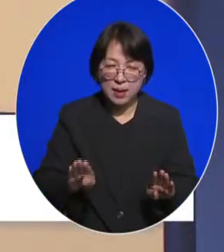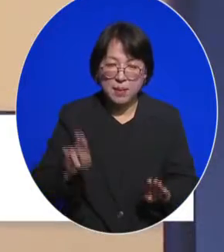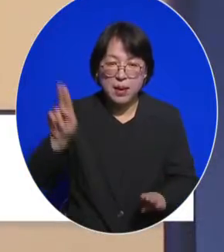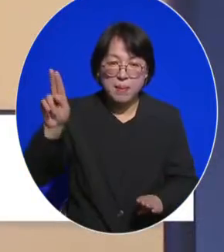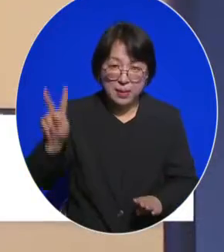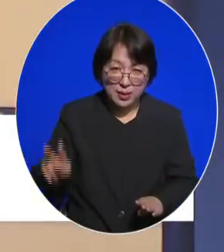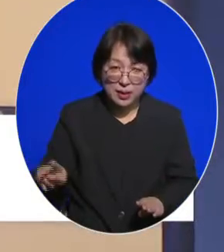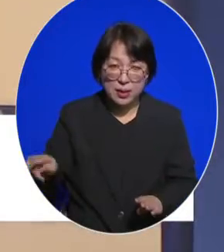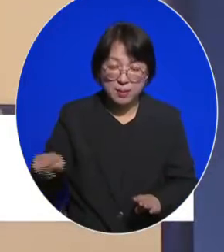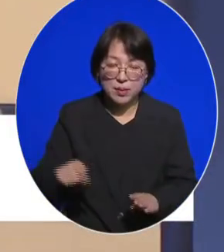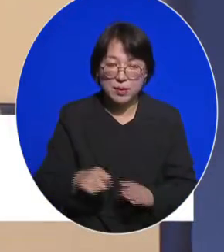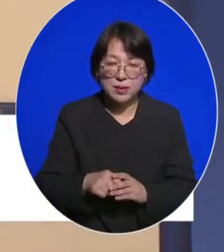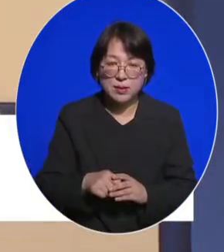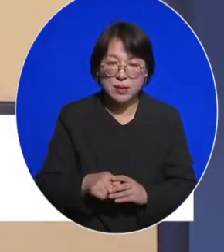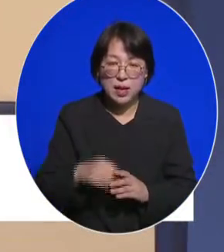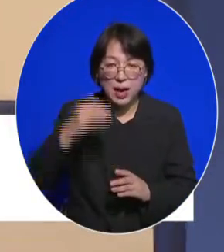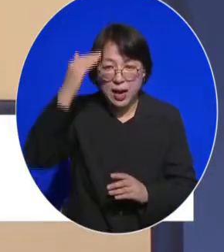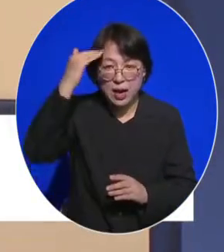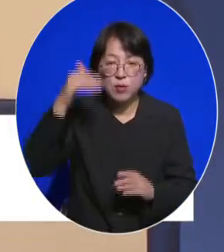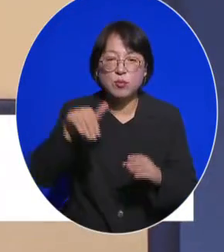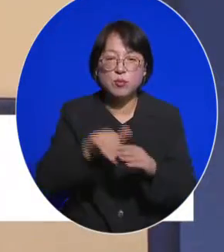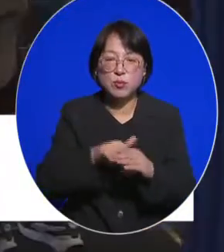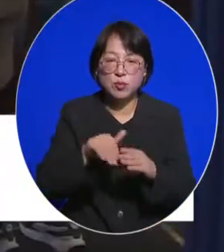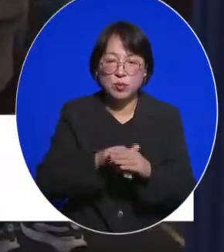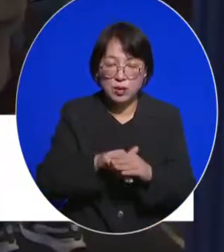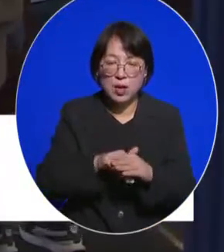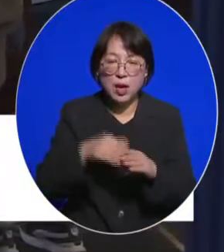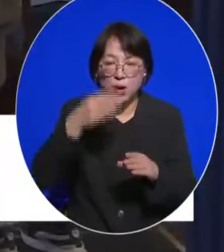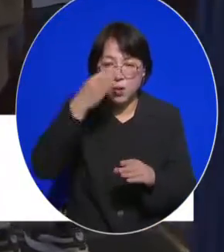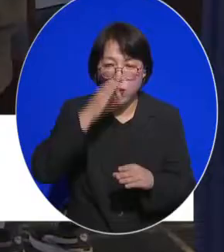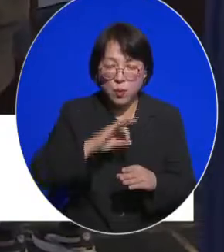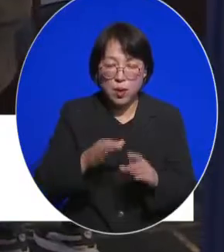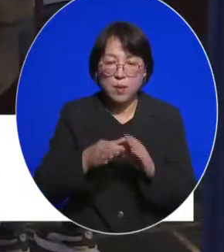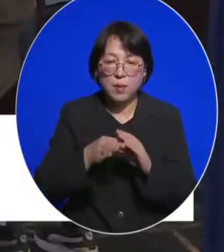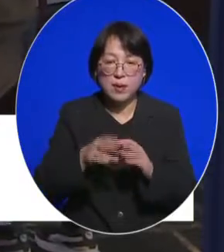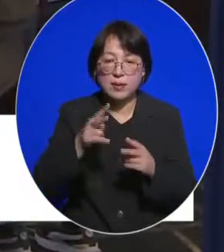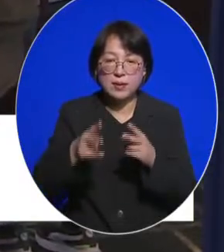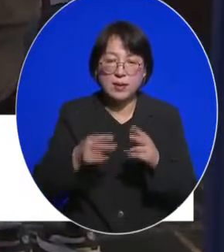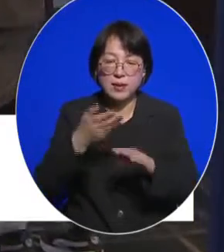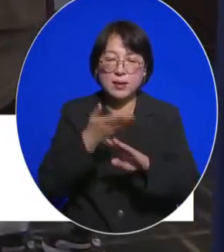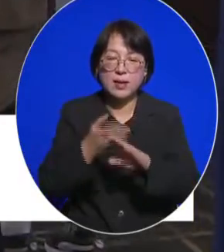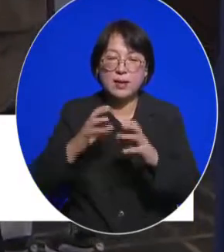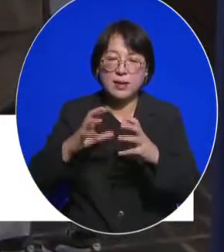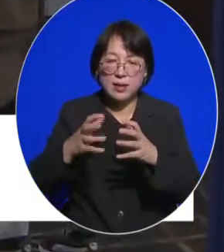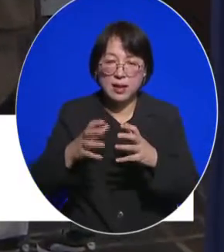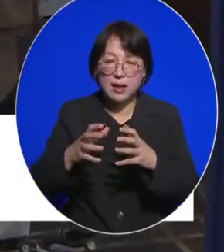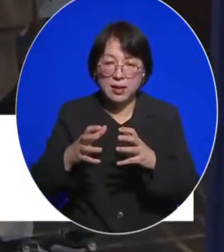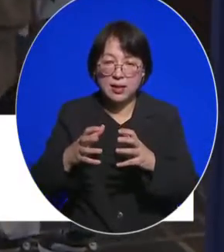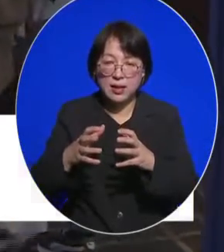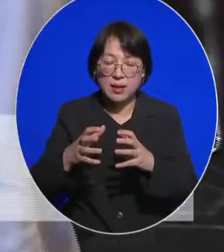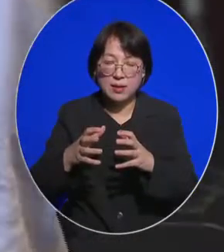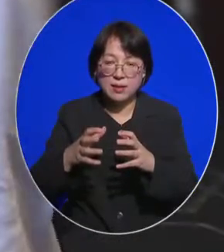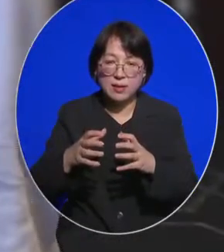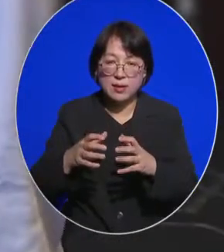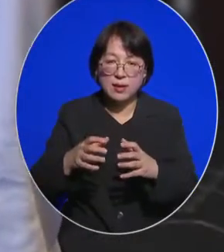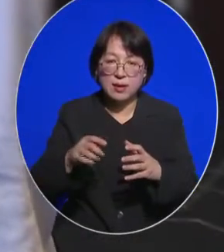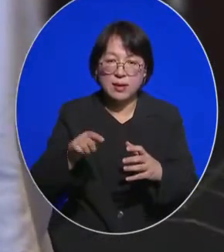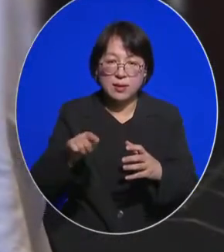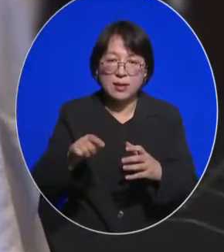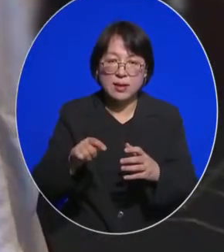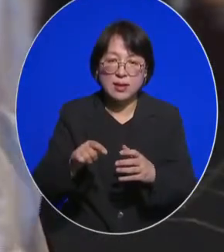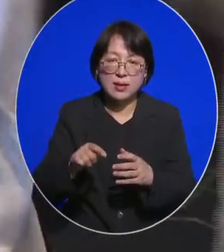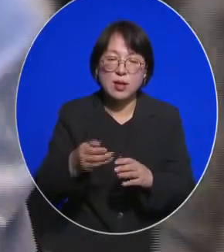열립니다. 한류 콘텐츠의 파급 효과를 연관 산업의 해외 진출에 활용하기 위해 마련됐습니다.